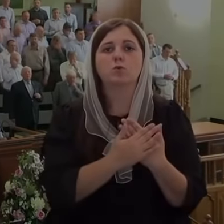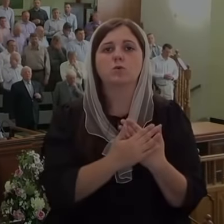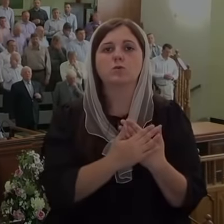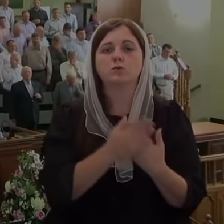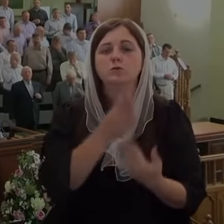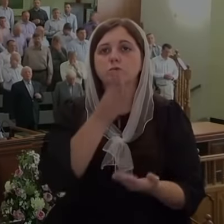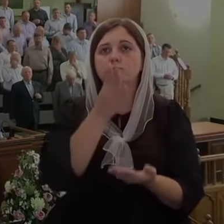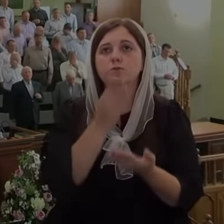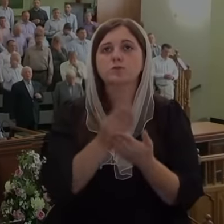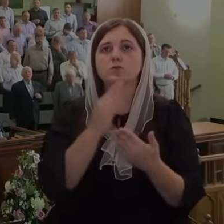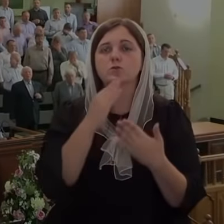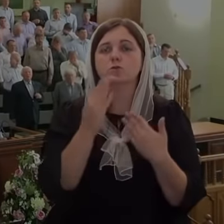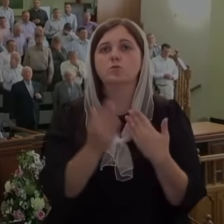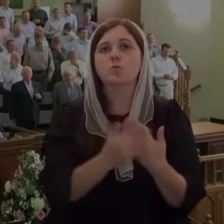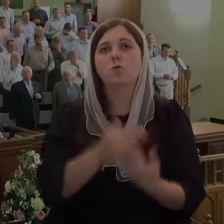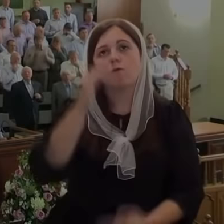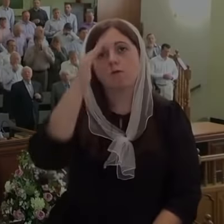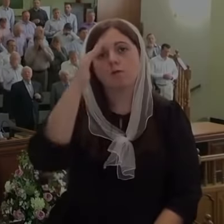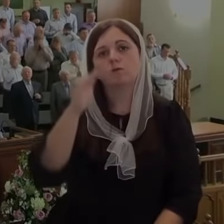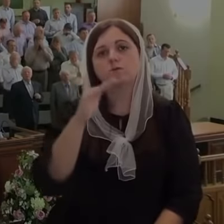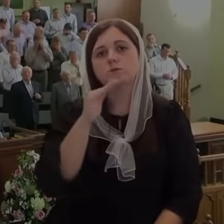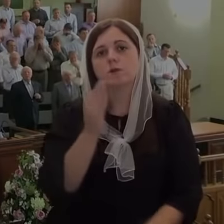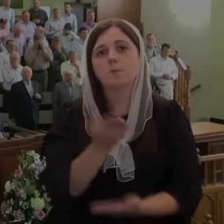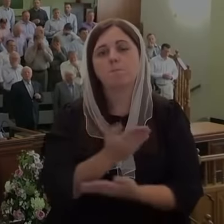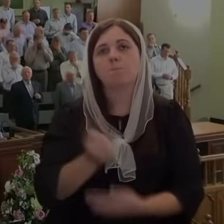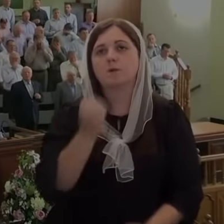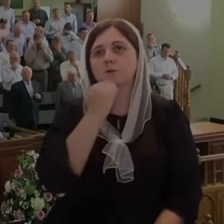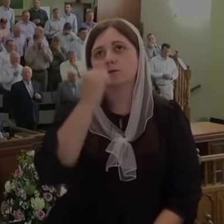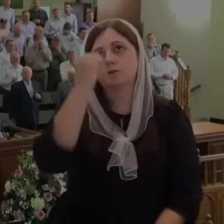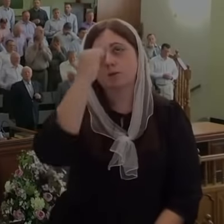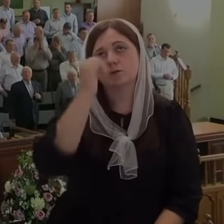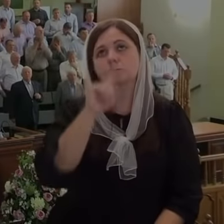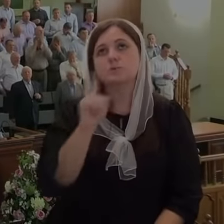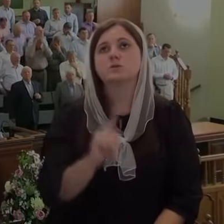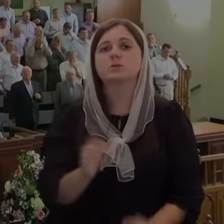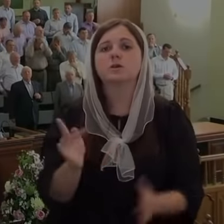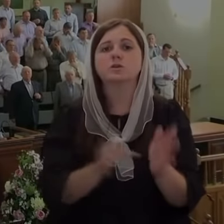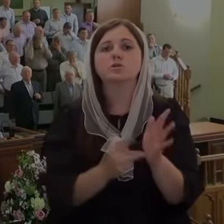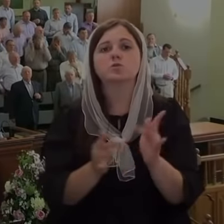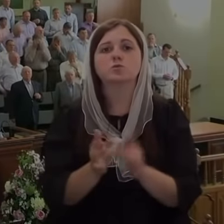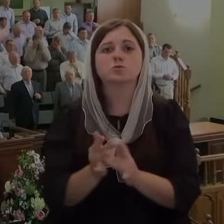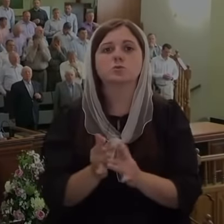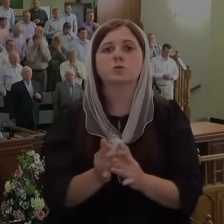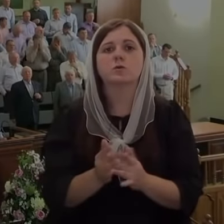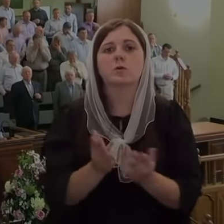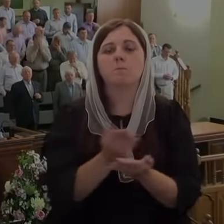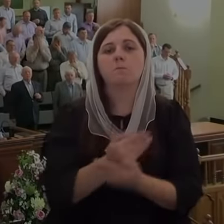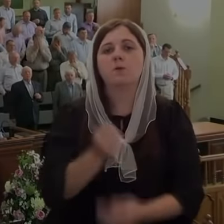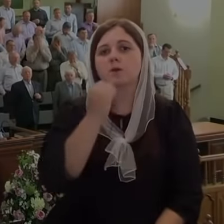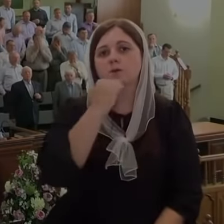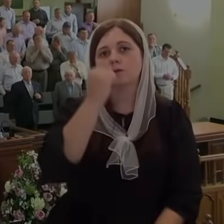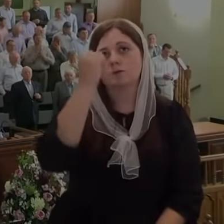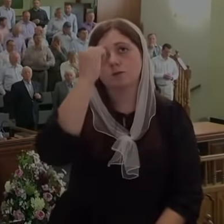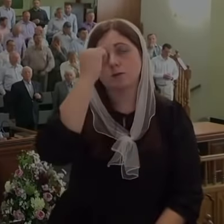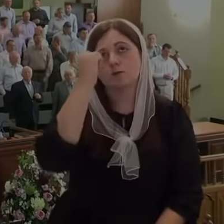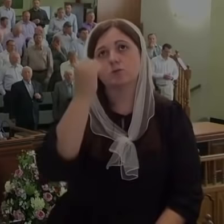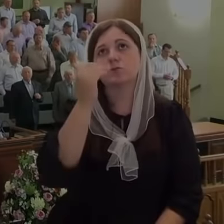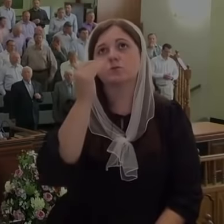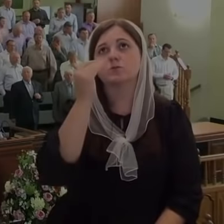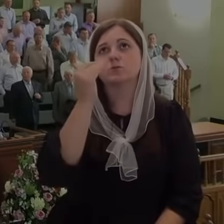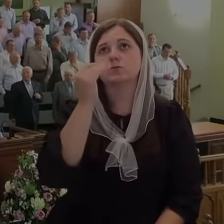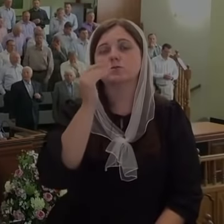любовь свою, любовь Отца. Мы благодарим Тебя за Иисуса из Назарета. Мы благодарим Тебя, что в Сыне